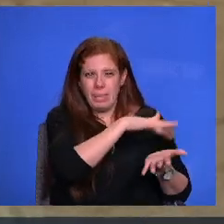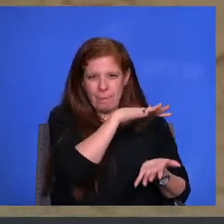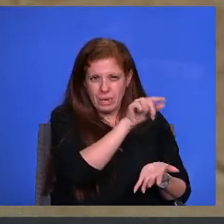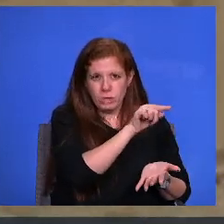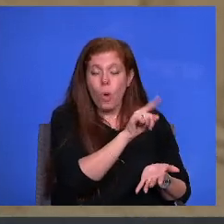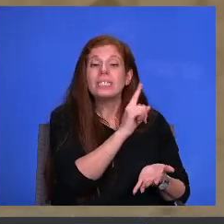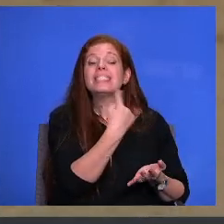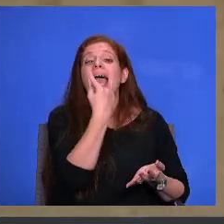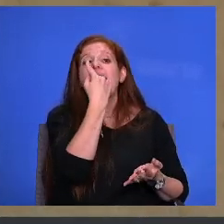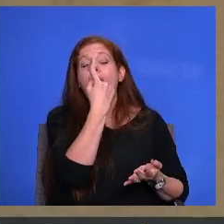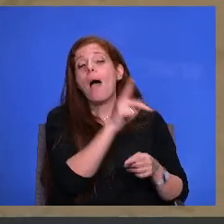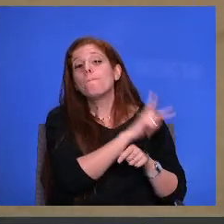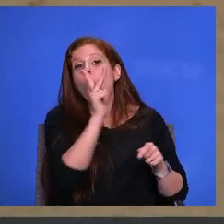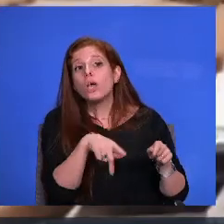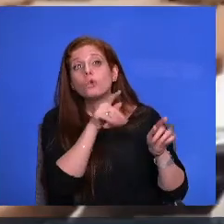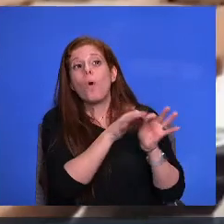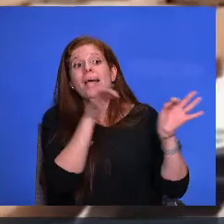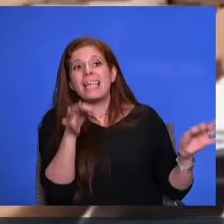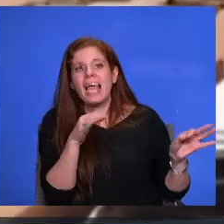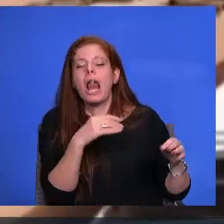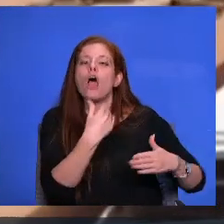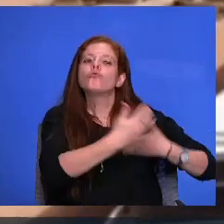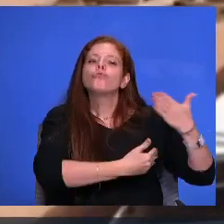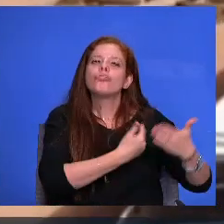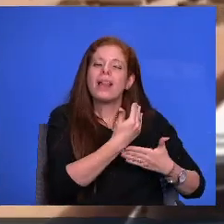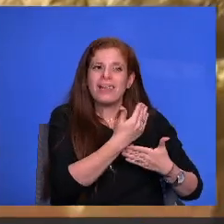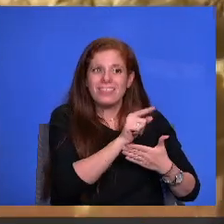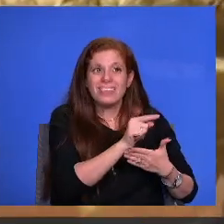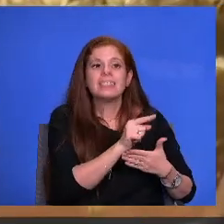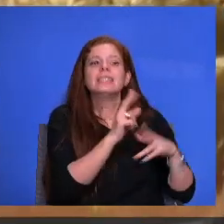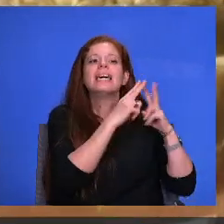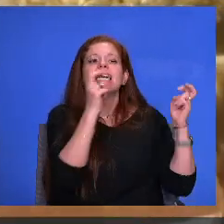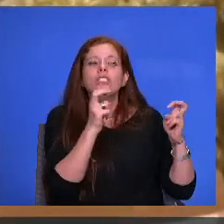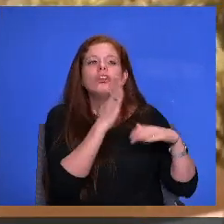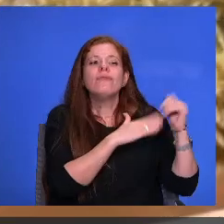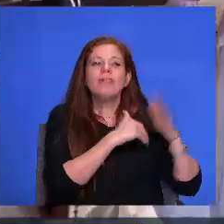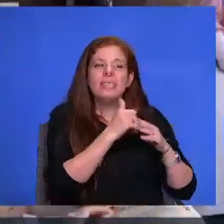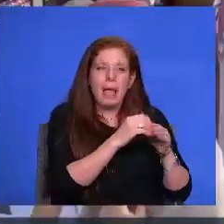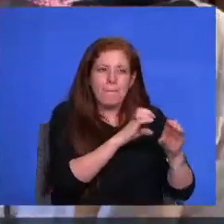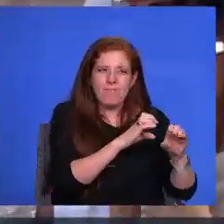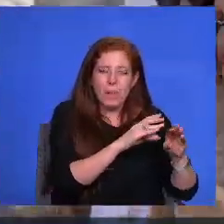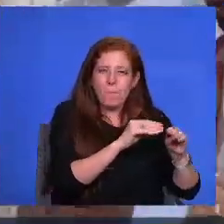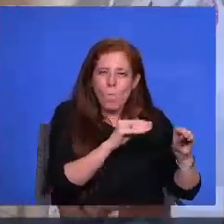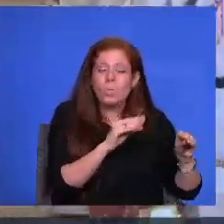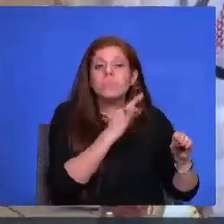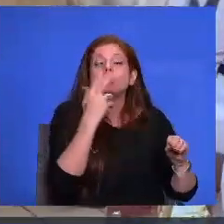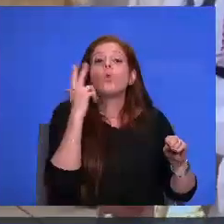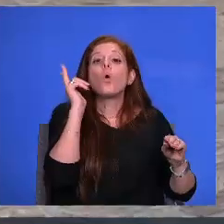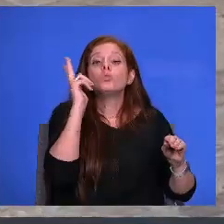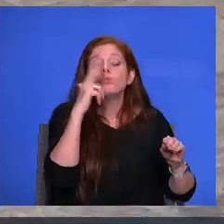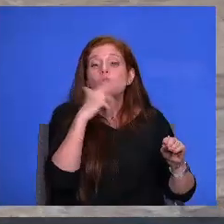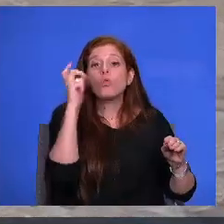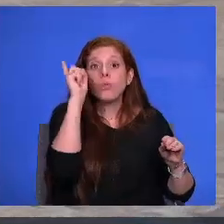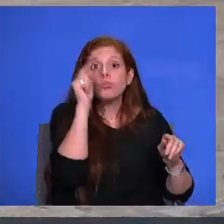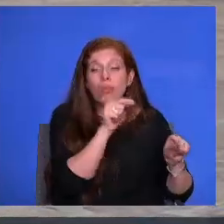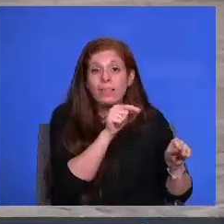התחילה שושלת סעוד. זה עיר שנבנתה מלבני בוץ, היא בת 300 שנה, והעיר הזאת הפכה עכשיו לעיר